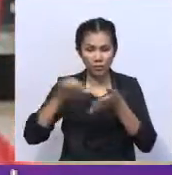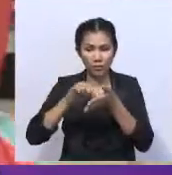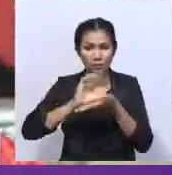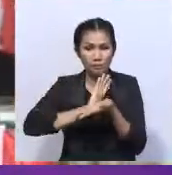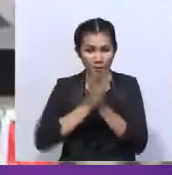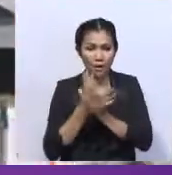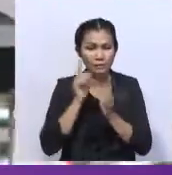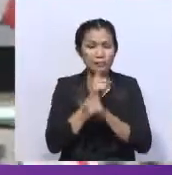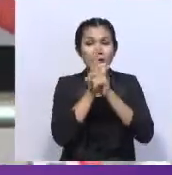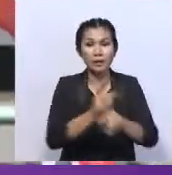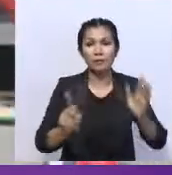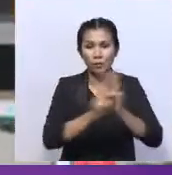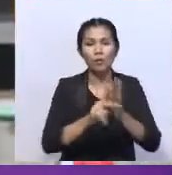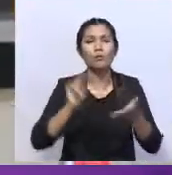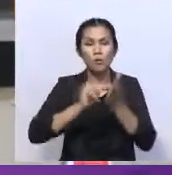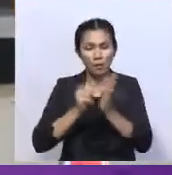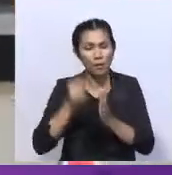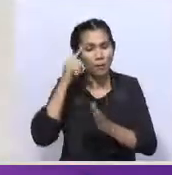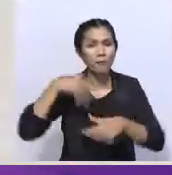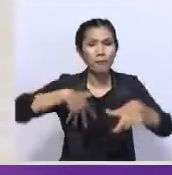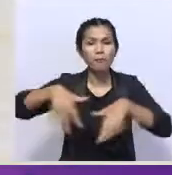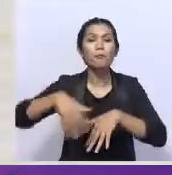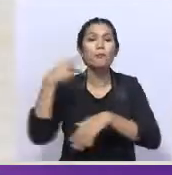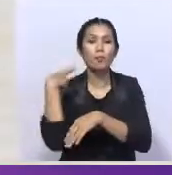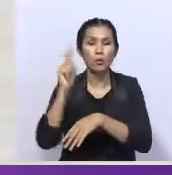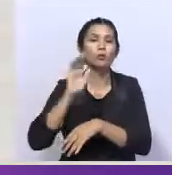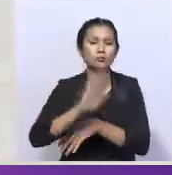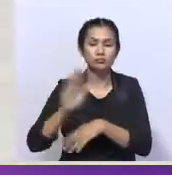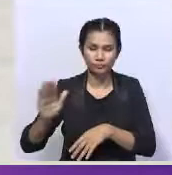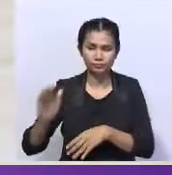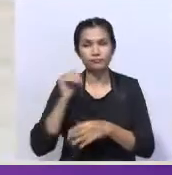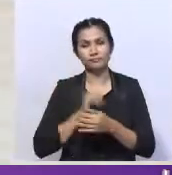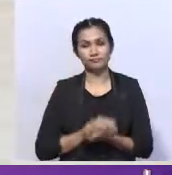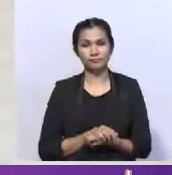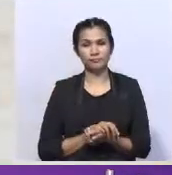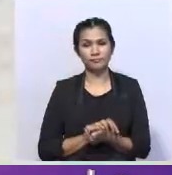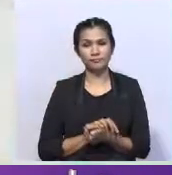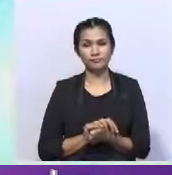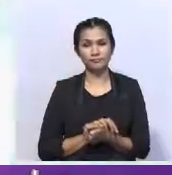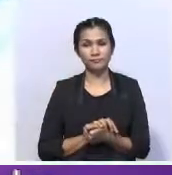ม่ไม่ใช่เพื่อใครก็เพื่อประโยชน์ของพี่น้องชาวไทยทั้งนั้นค่ะ